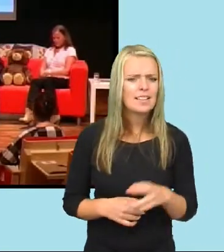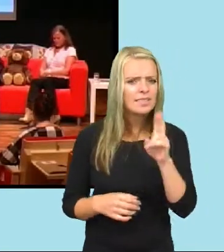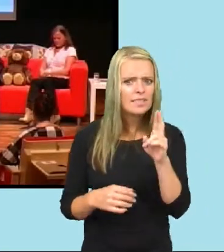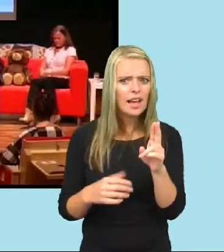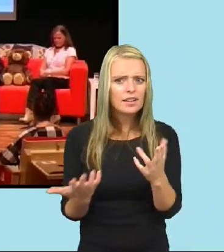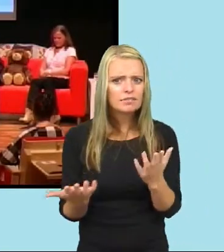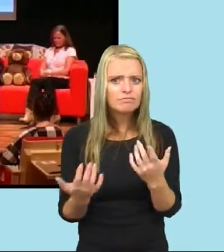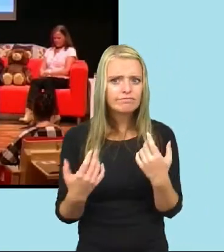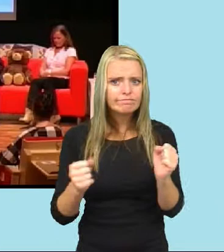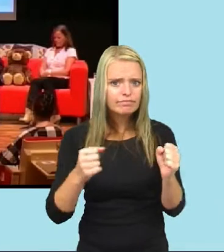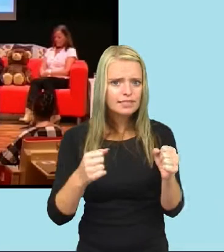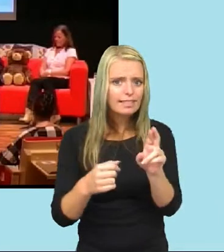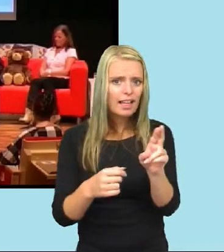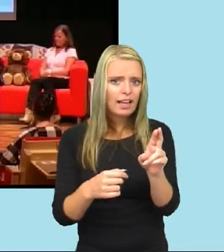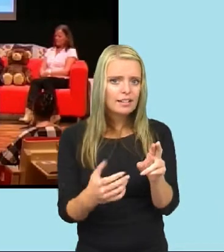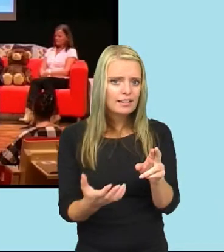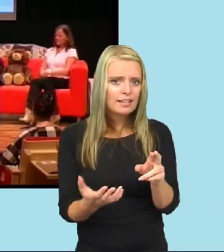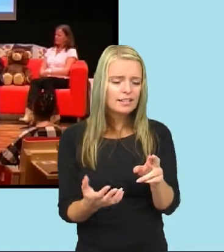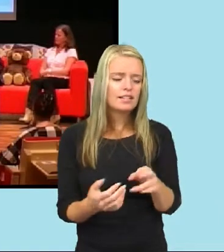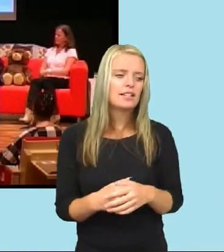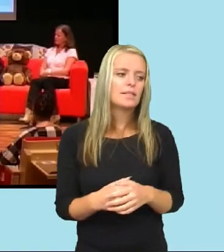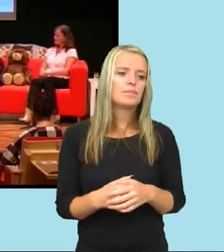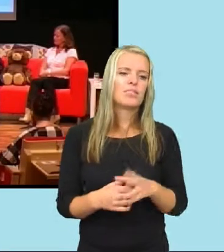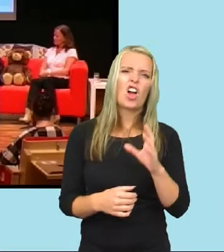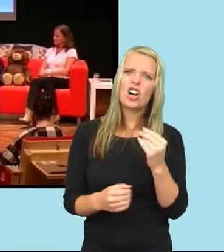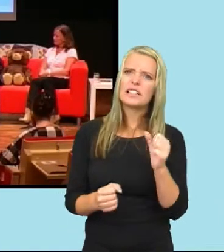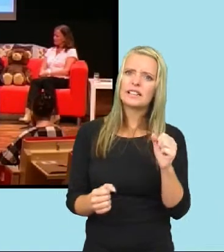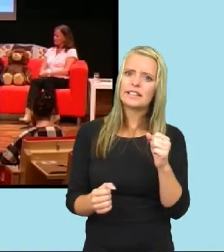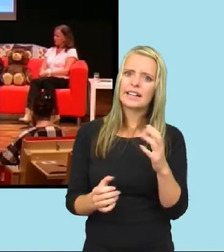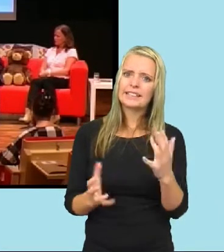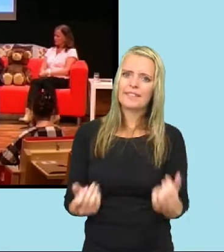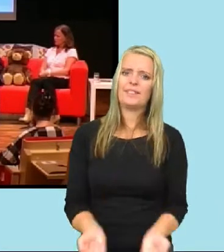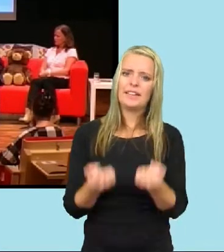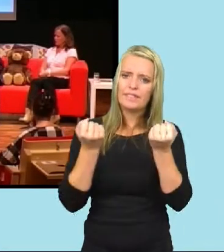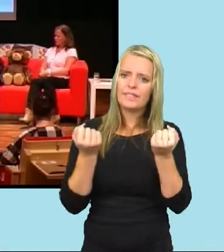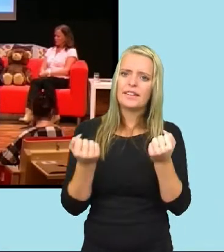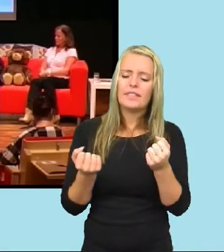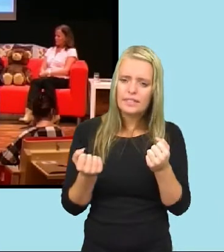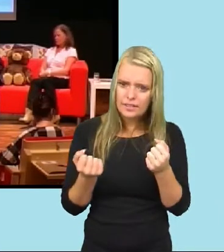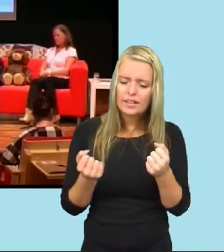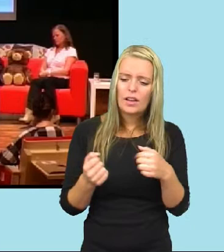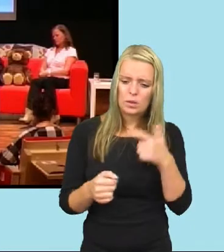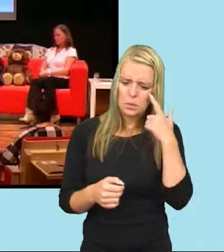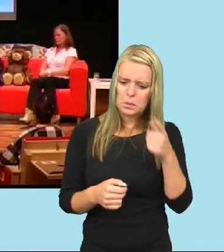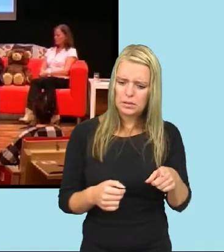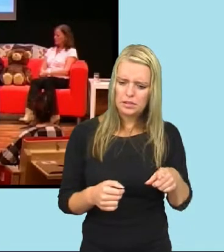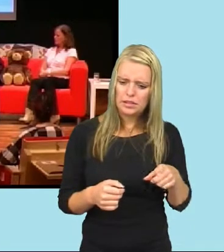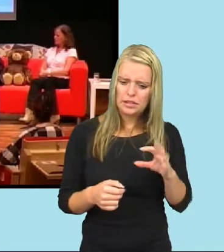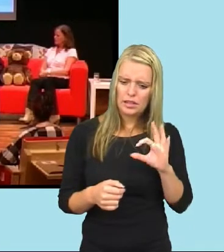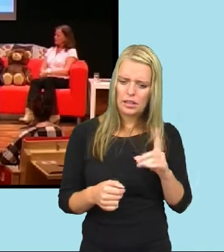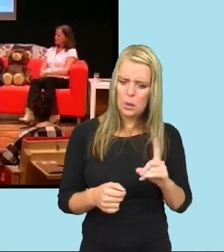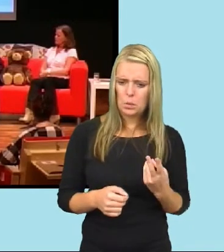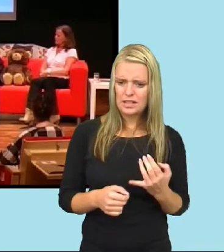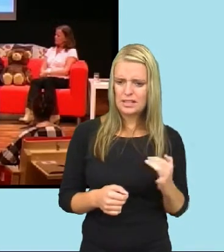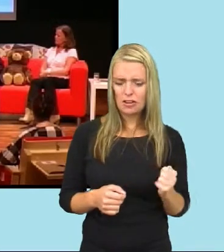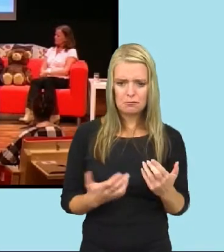det? När du började få Louise? Och... Ganska tidigt faktiskt. Jag tror att det var när hon... Ja, 4-5 år